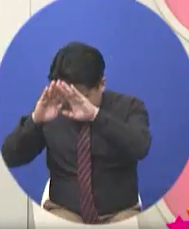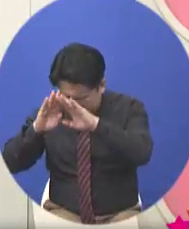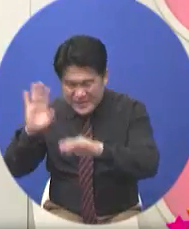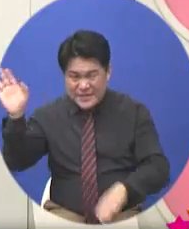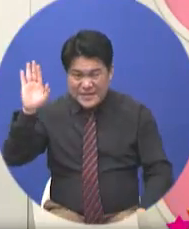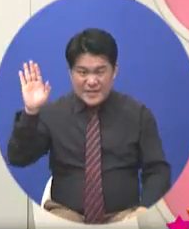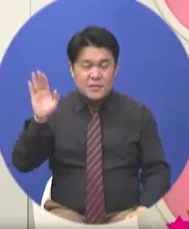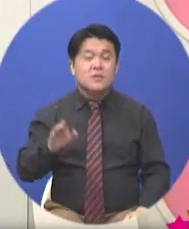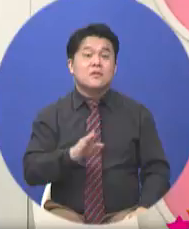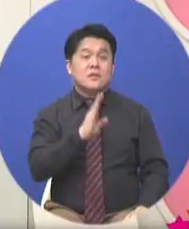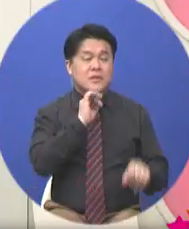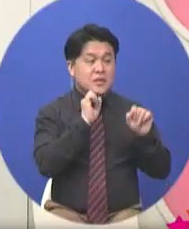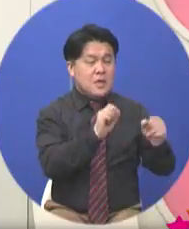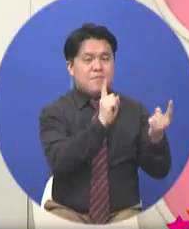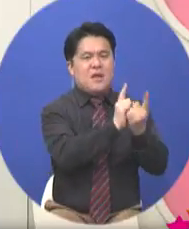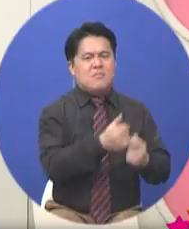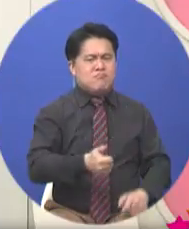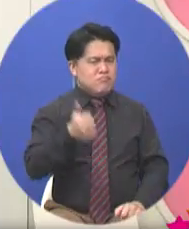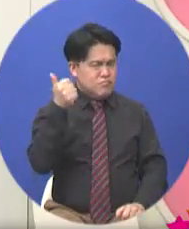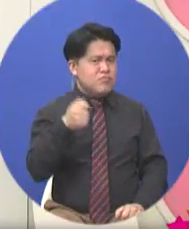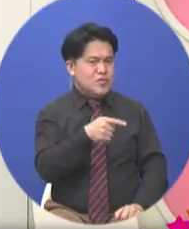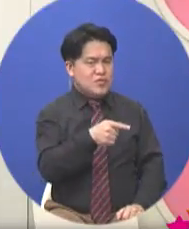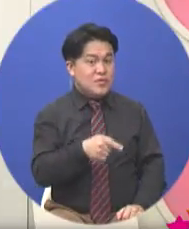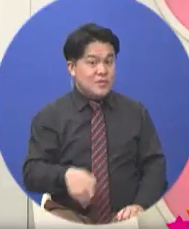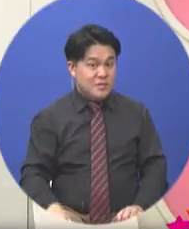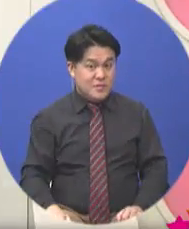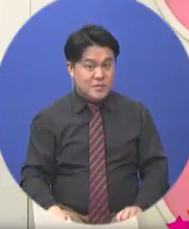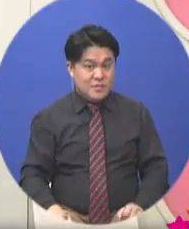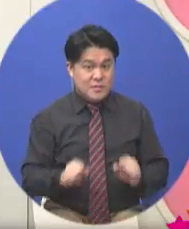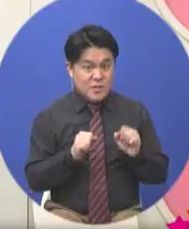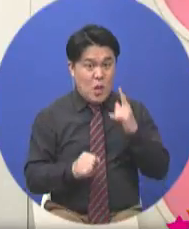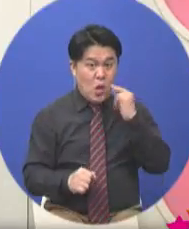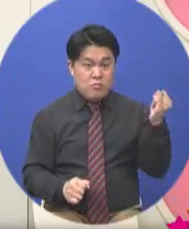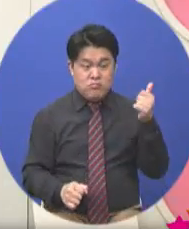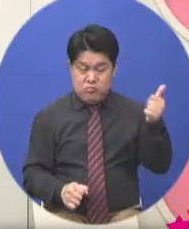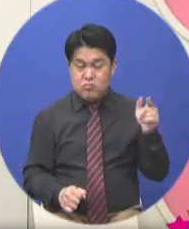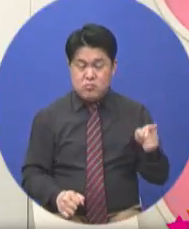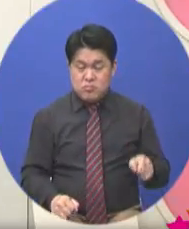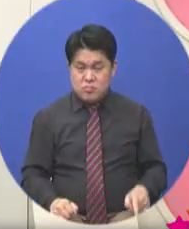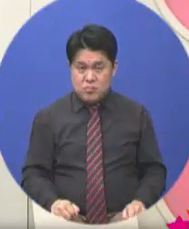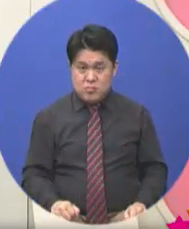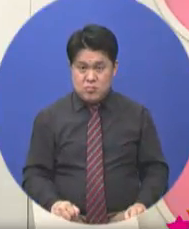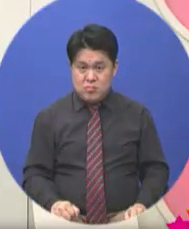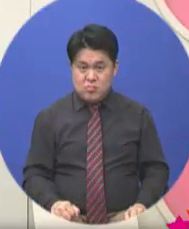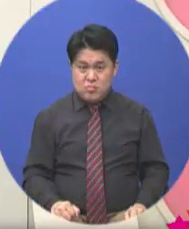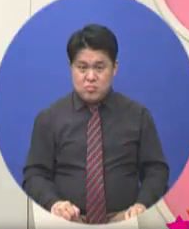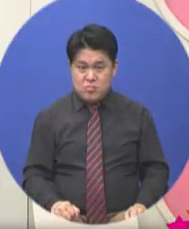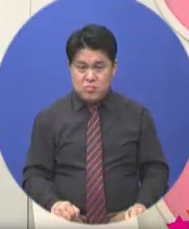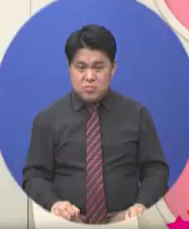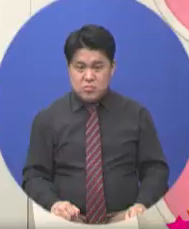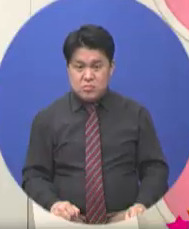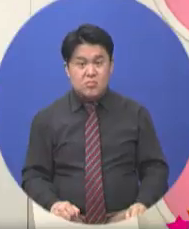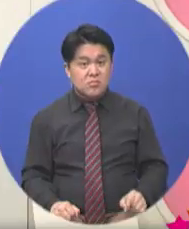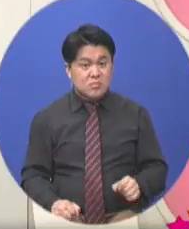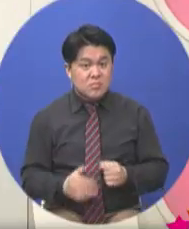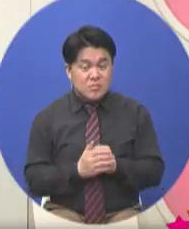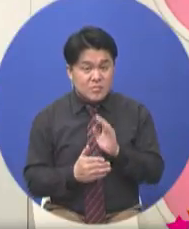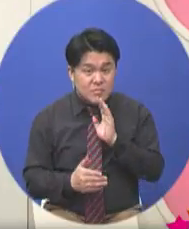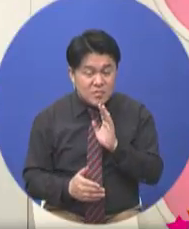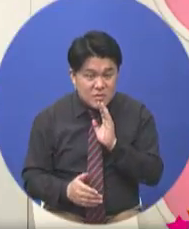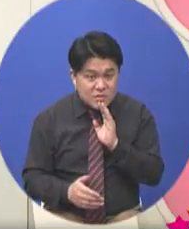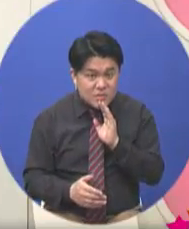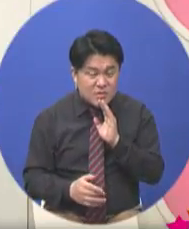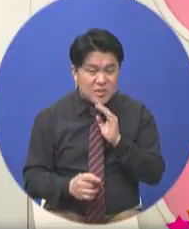찾아뵙는 것보다 그렇죠. 맞아요. 네. 어? 살아계신 어머님이 정말 성모 마리아님이고 예수님이고 맞아요. 부처님이다